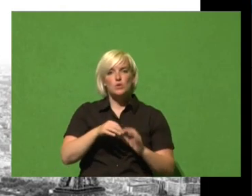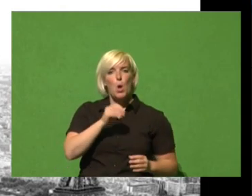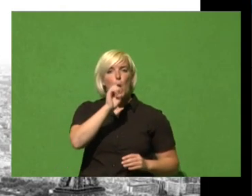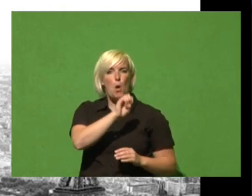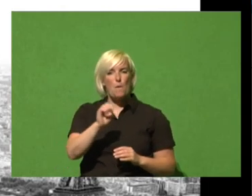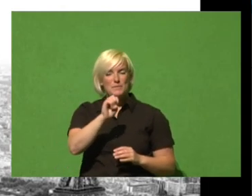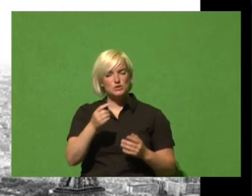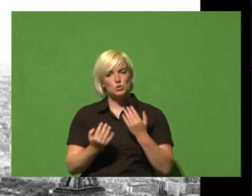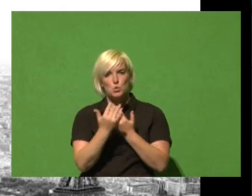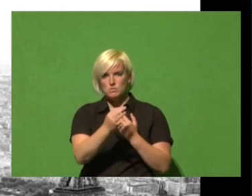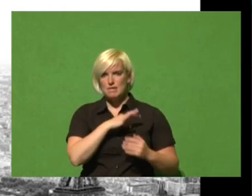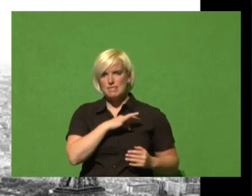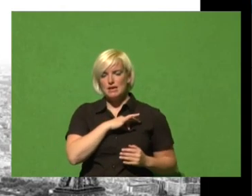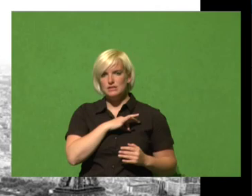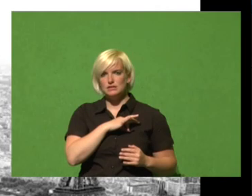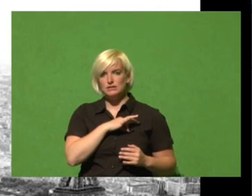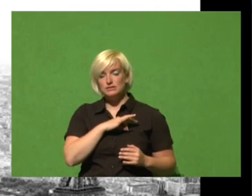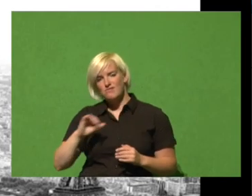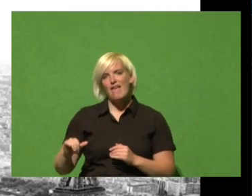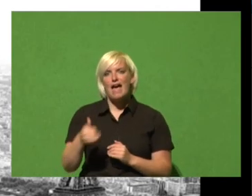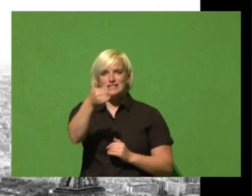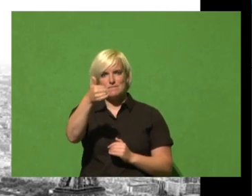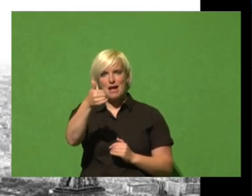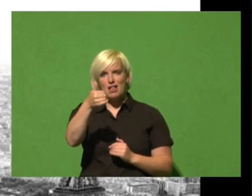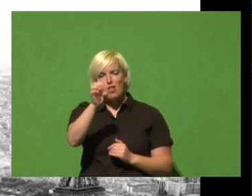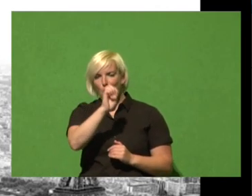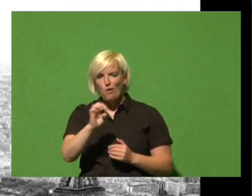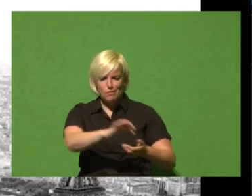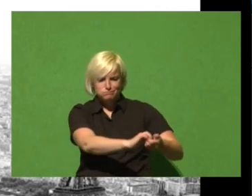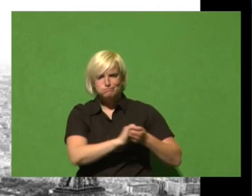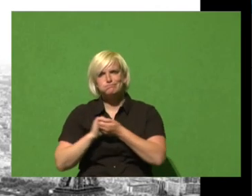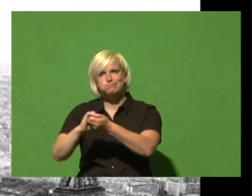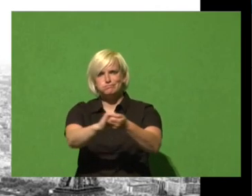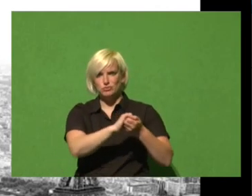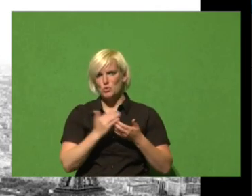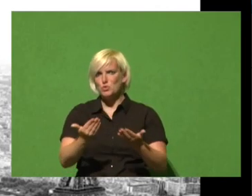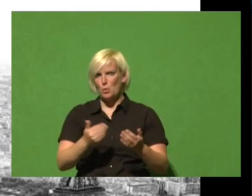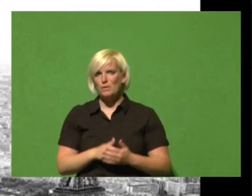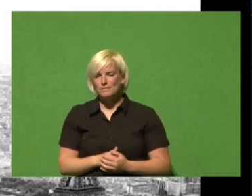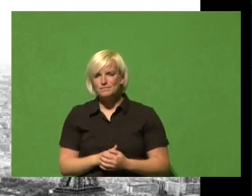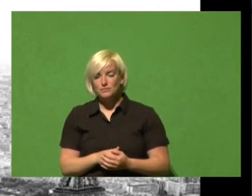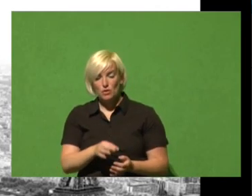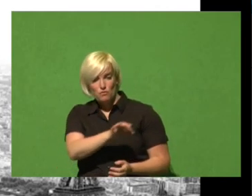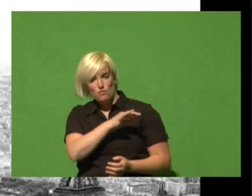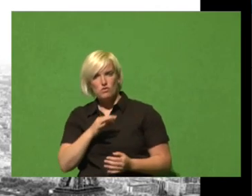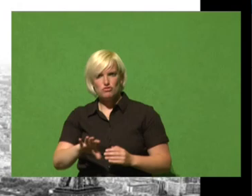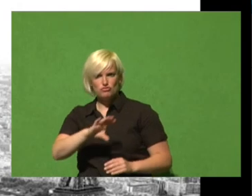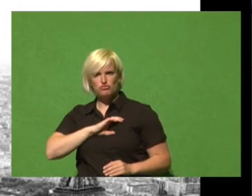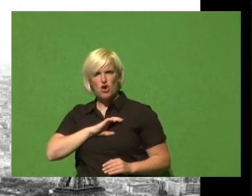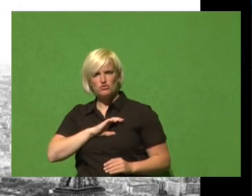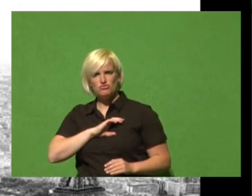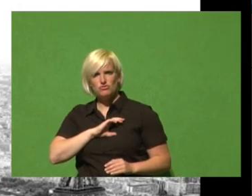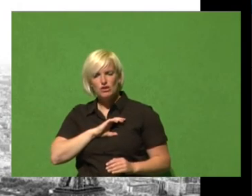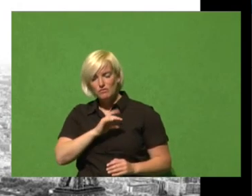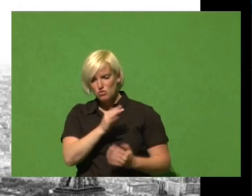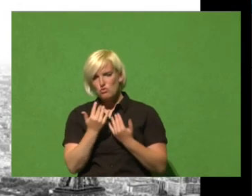Mal, dass die Grünen europaweit in der Form eine gemeinsame Kampagne planen. Es ist für uns auch eine Chance, als Grüne zu